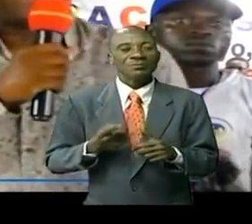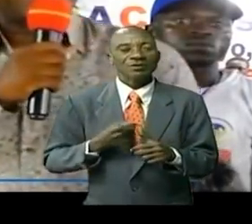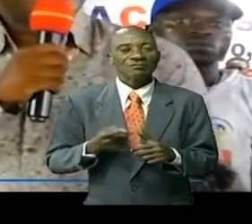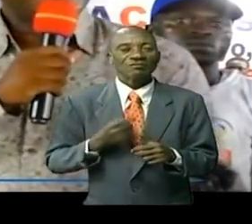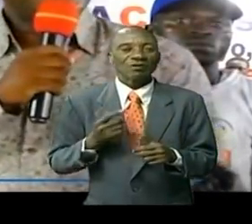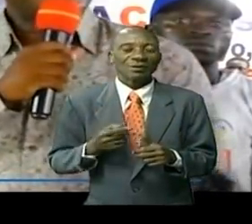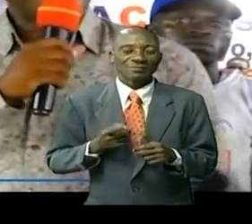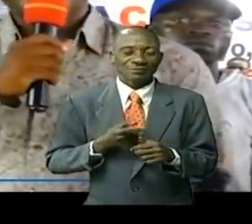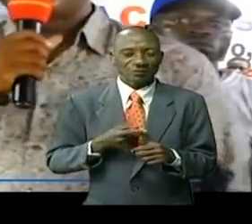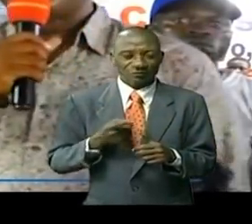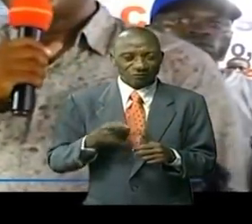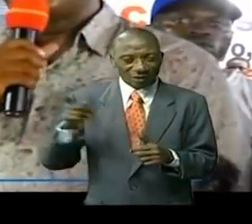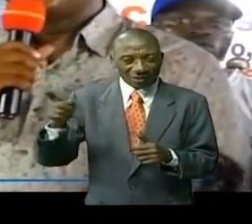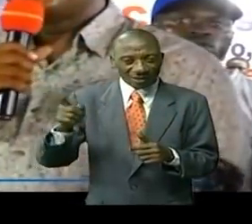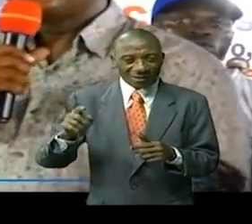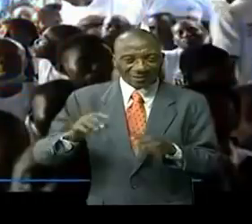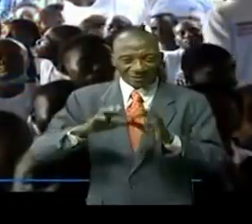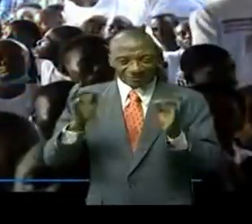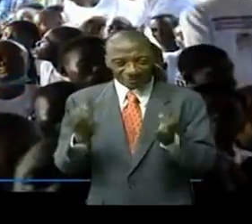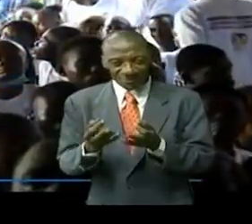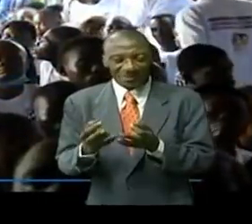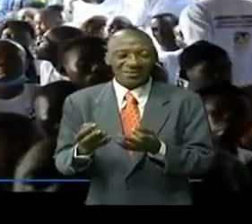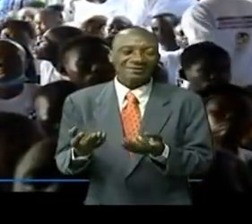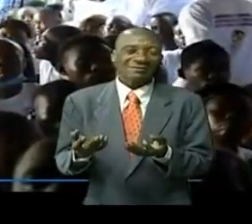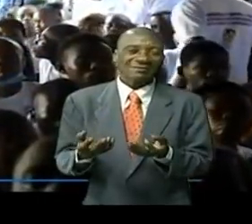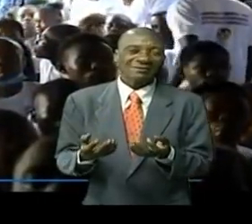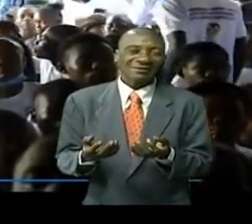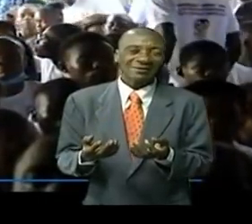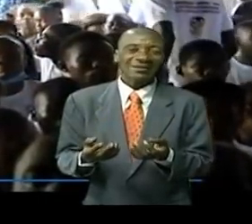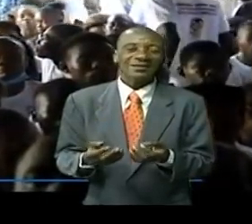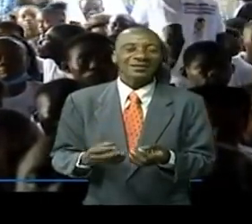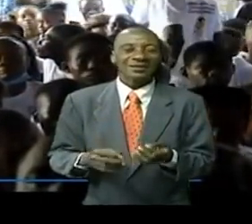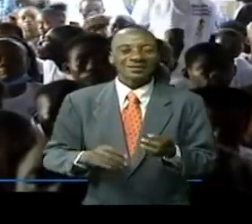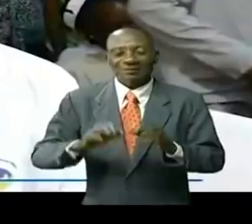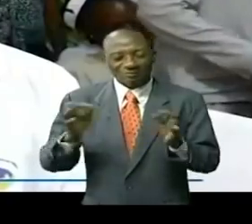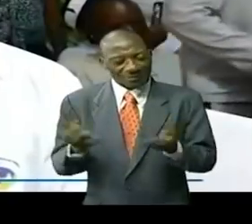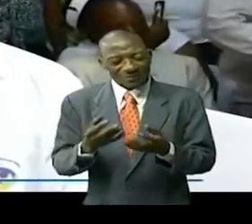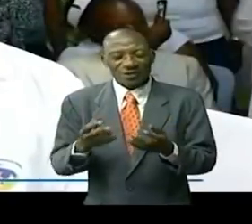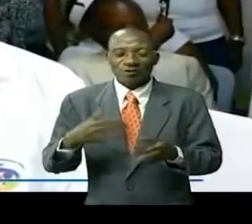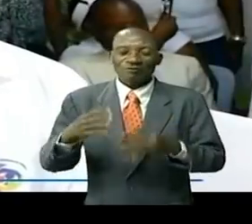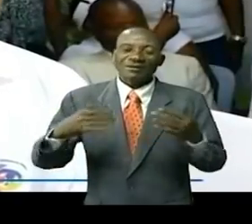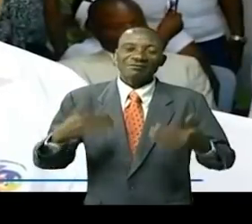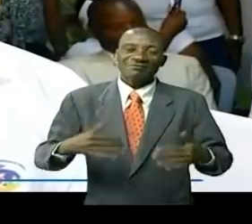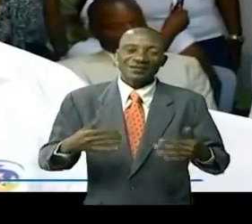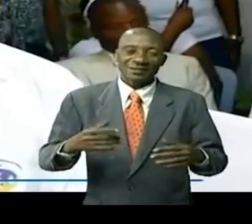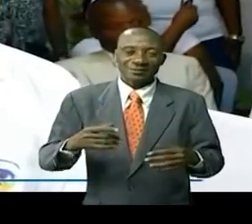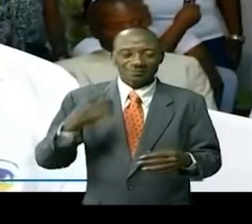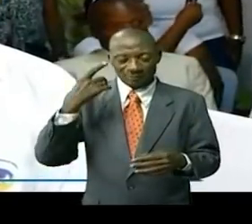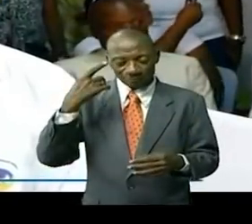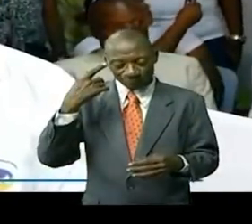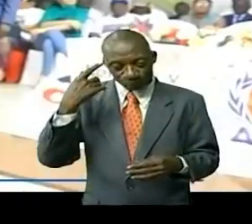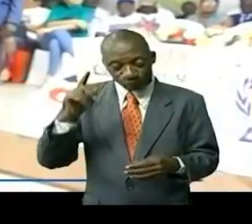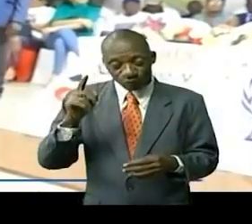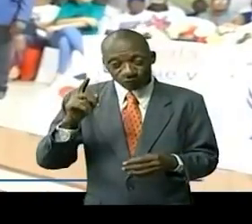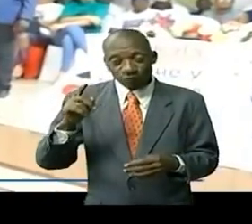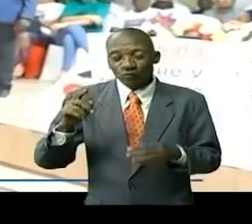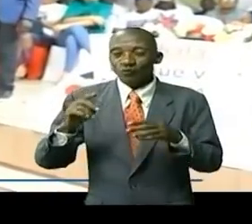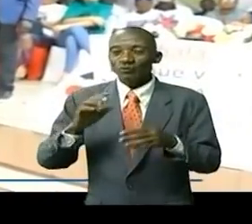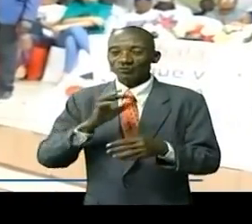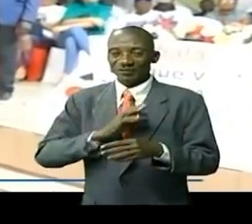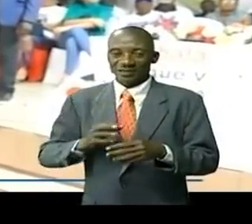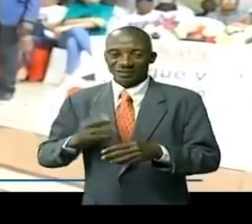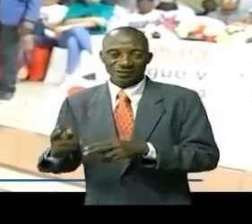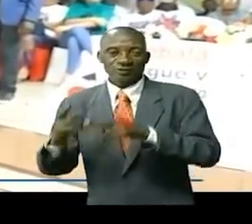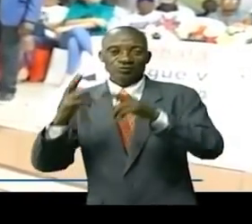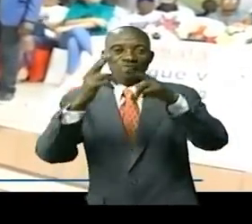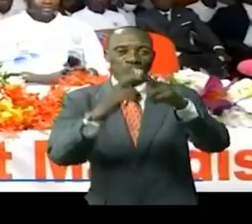honoré par les siens. Le numéro 1 de la ville-province Kinshasa a, à cette occasion, exhorté ses frères et sœurs du Maïndombé à